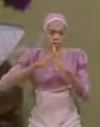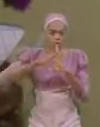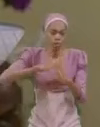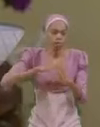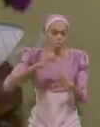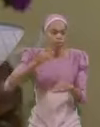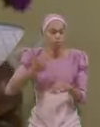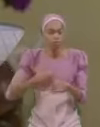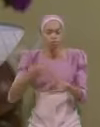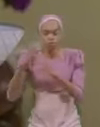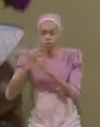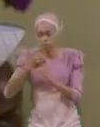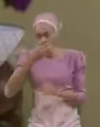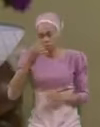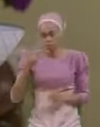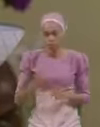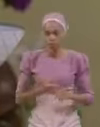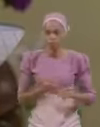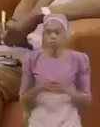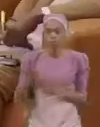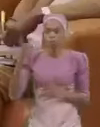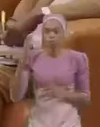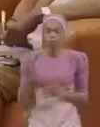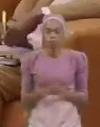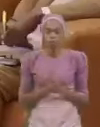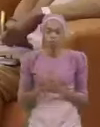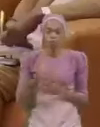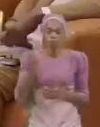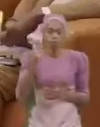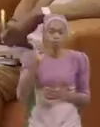allons dans ecclésiaste chapitre